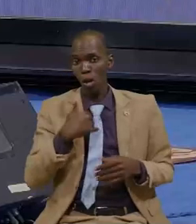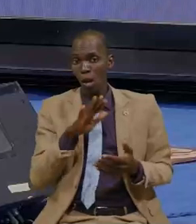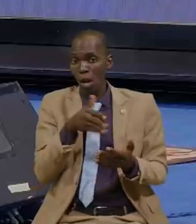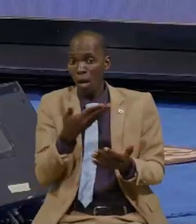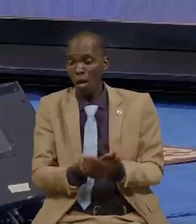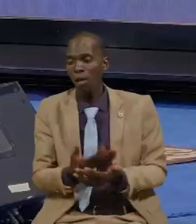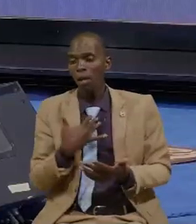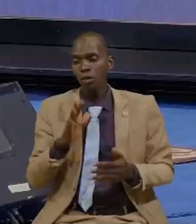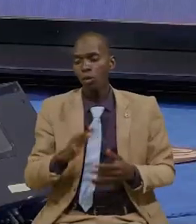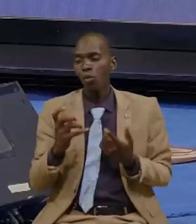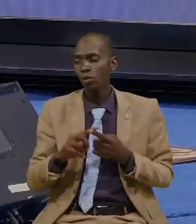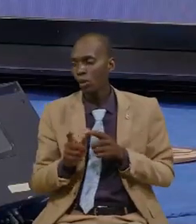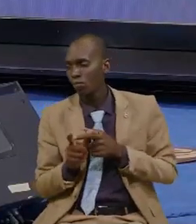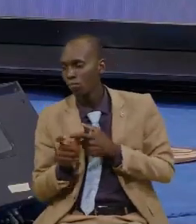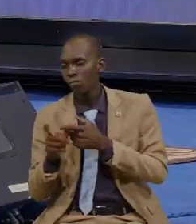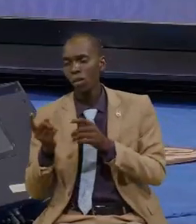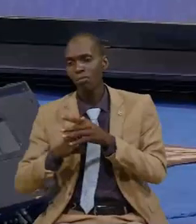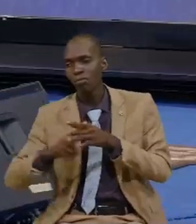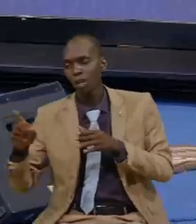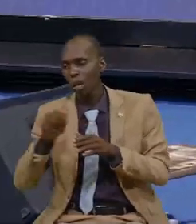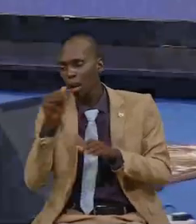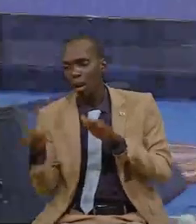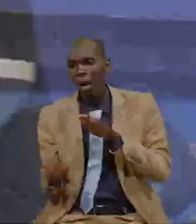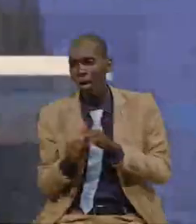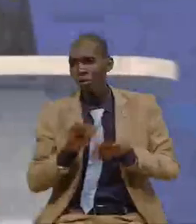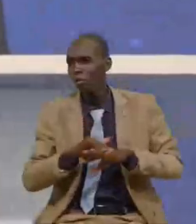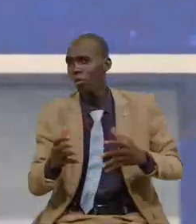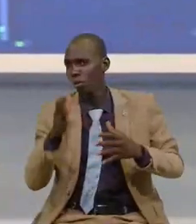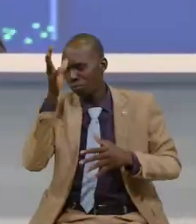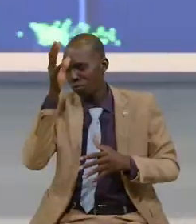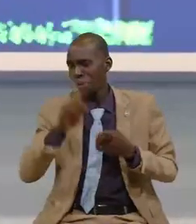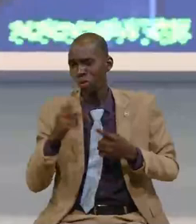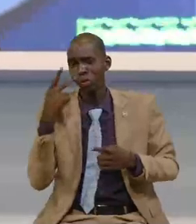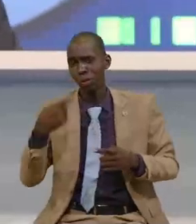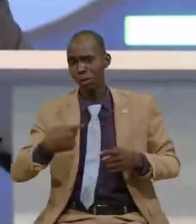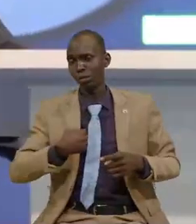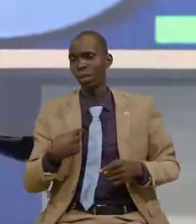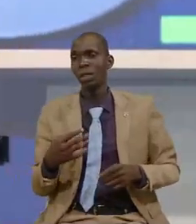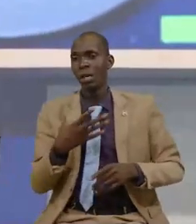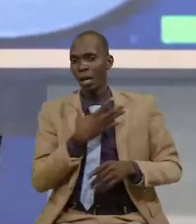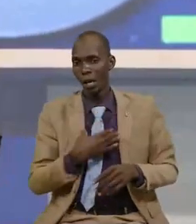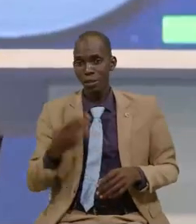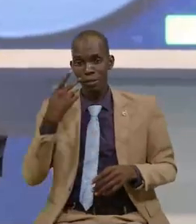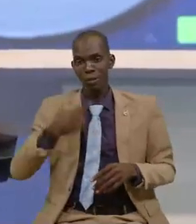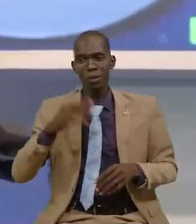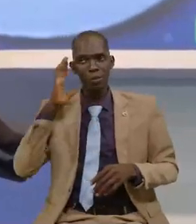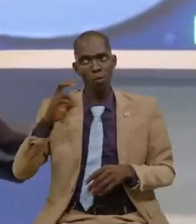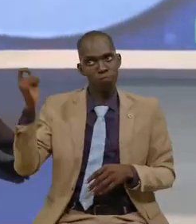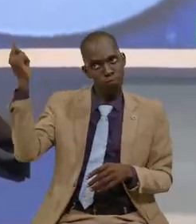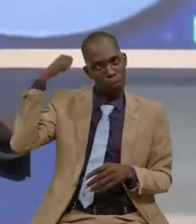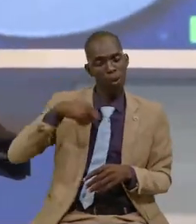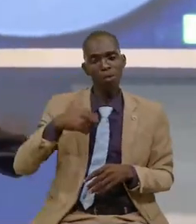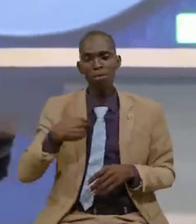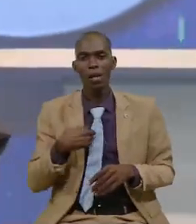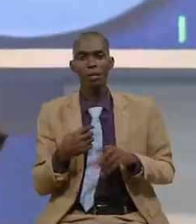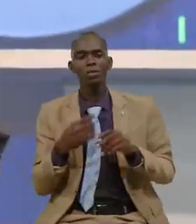tu rentres, les enfants vont vouloir courir et se cacher derrière la porte. Je ne veux pas qu'ils me voient comme le premier enfant et